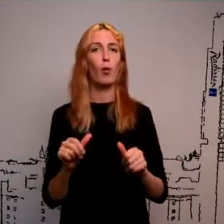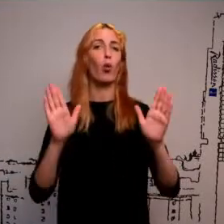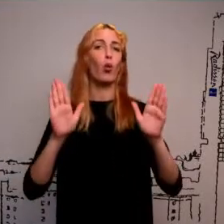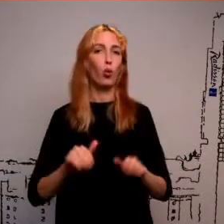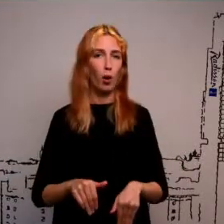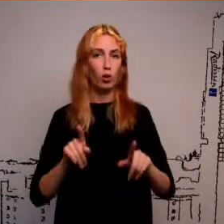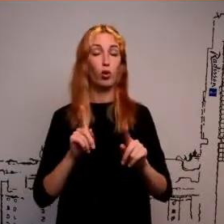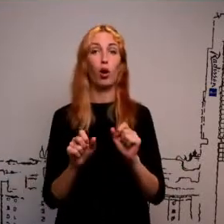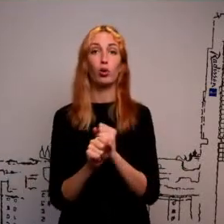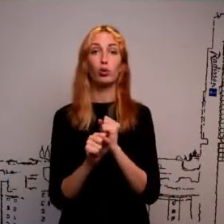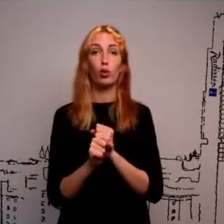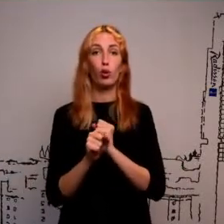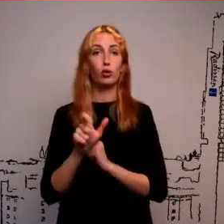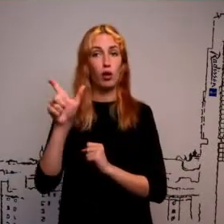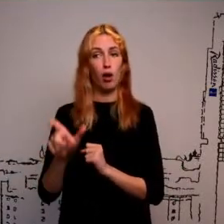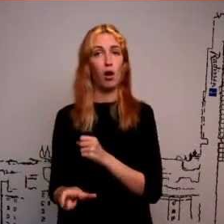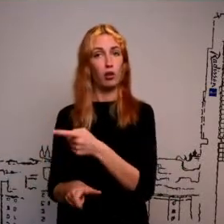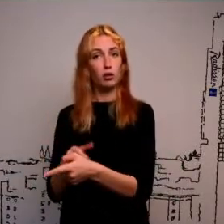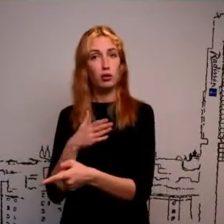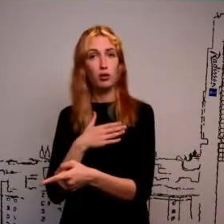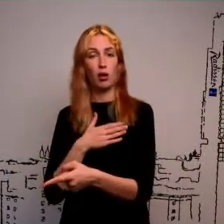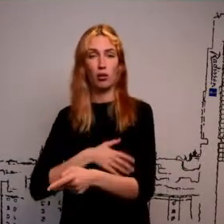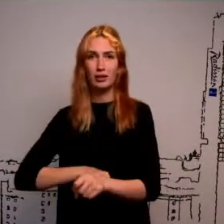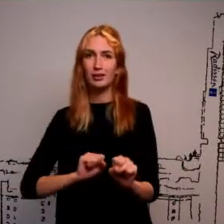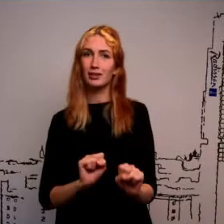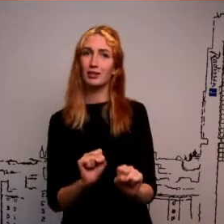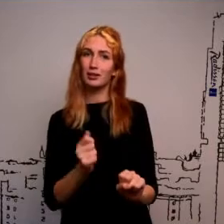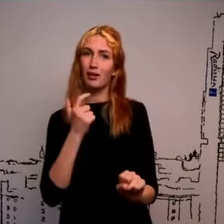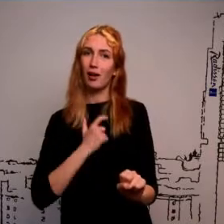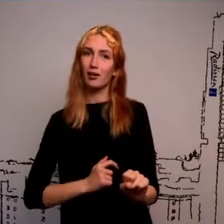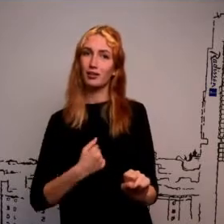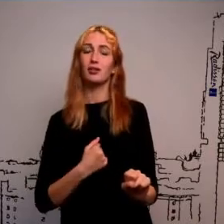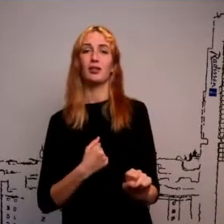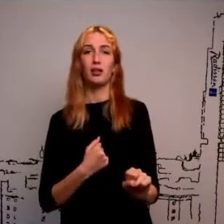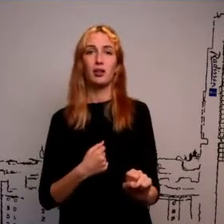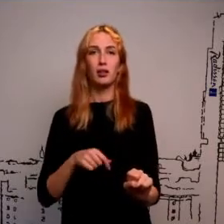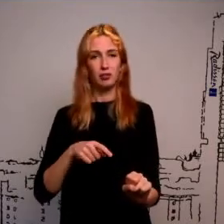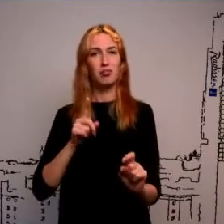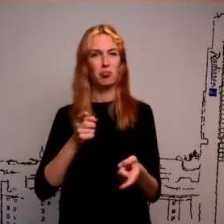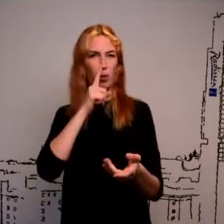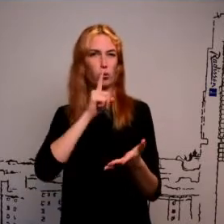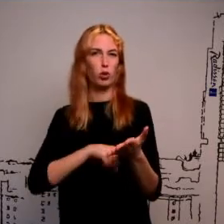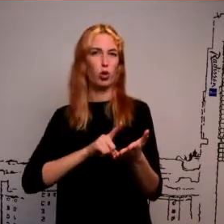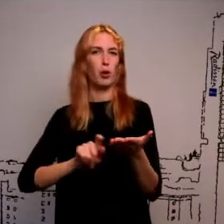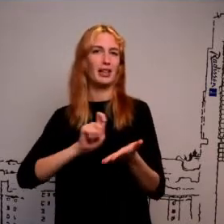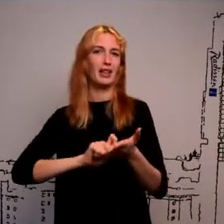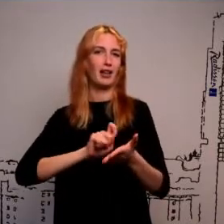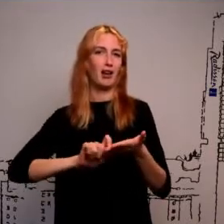töötaja tahaks ikkagi oma nii-öelda tagalat kaitsta ja siis tuleks ikkagi nõuda seda kirjalikku